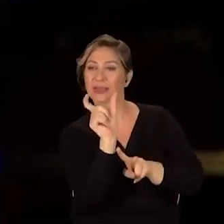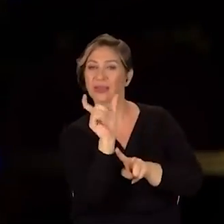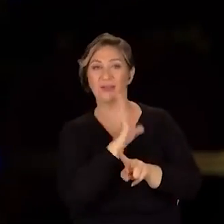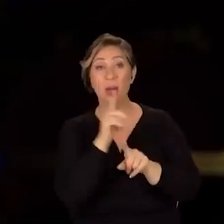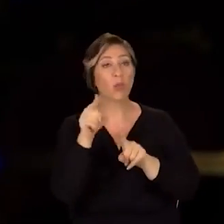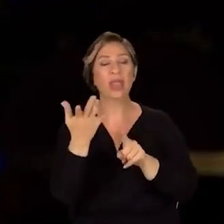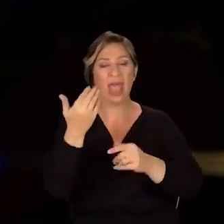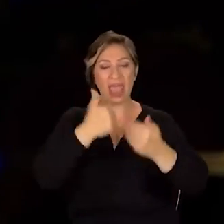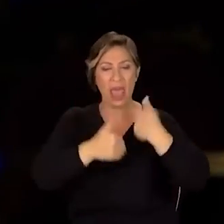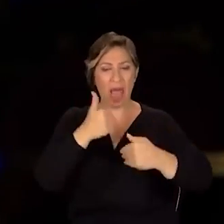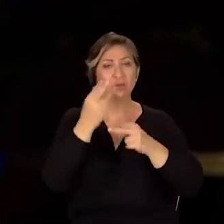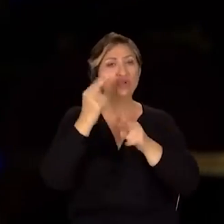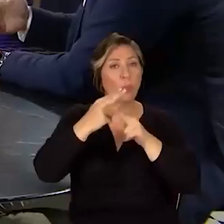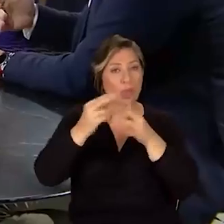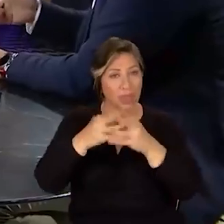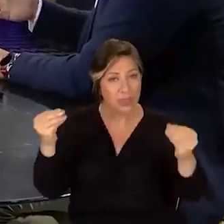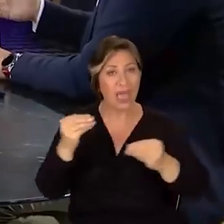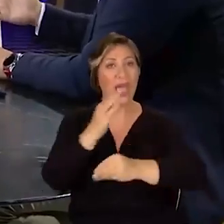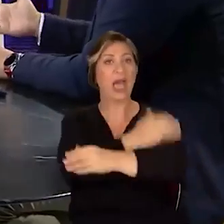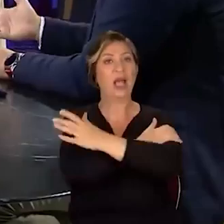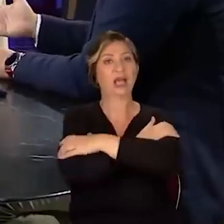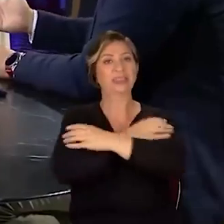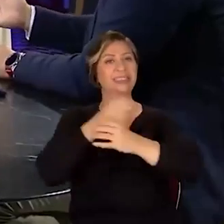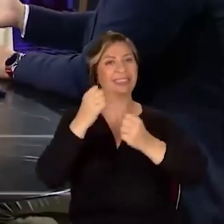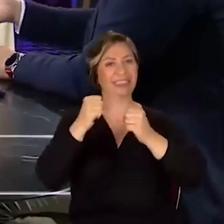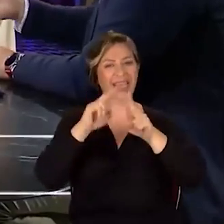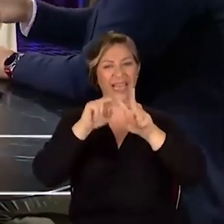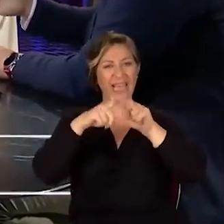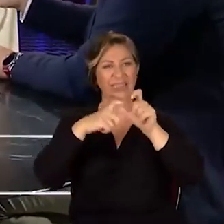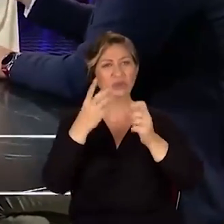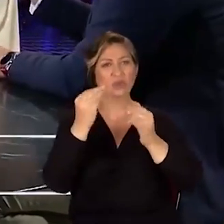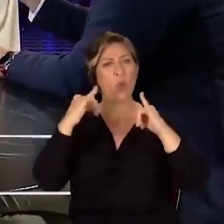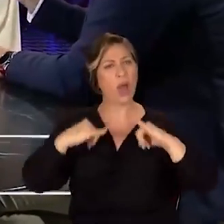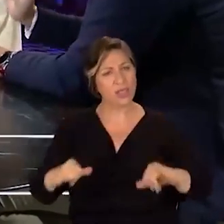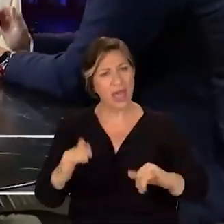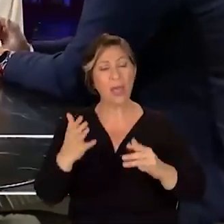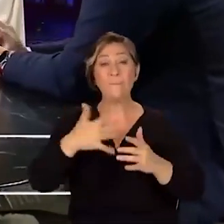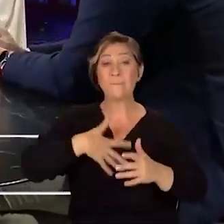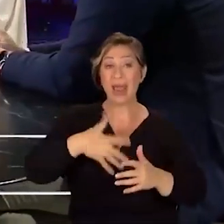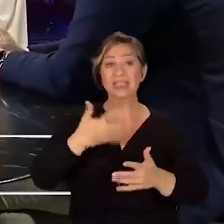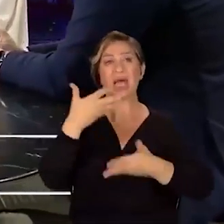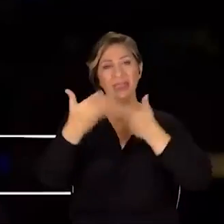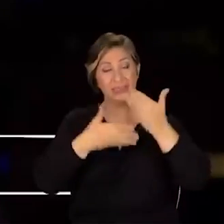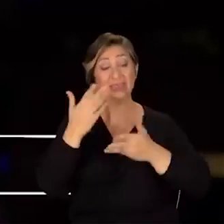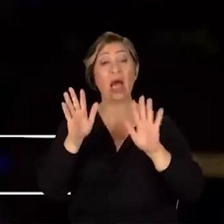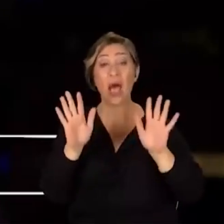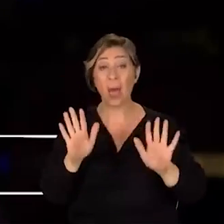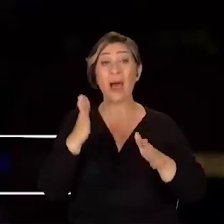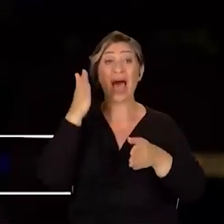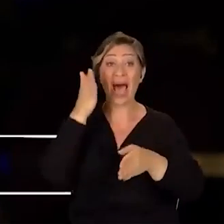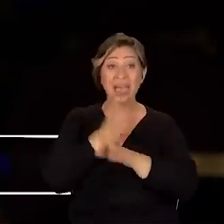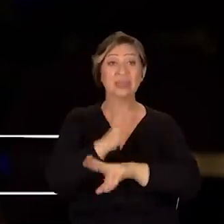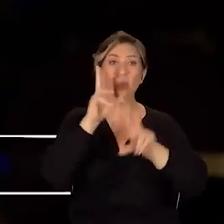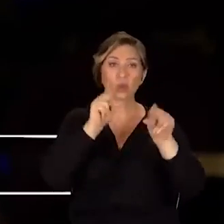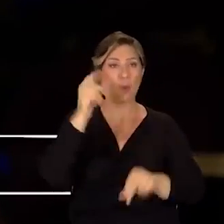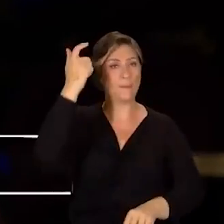bir iş. Yaralarınız daha çabuk iyileşir, kaslarınız daha çabuk rahatlar. Hiç bir sürü fizyolojik süreç var. Merak edilirse anlatırız. Ama aslen